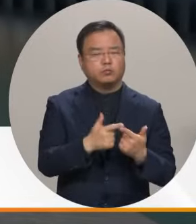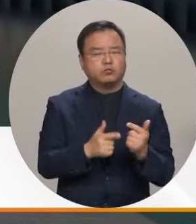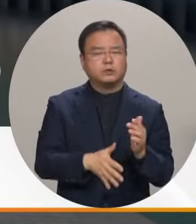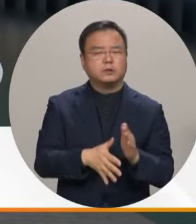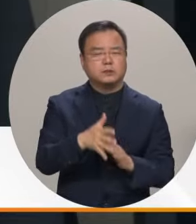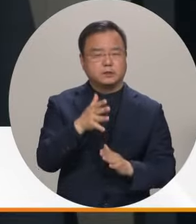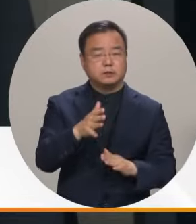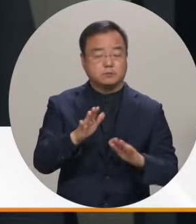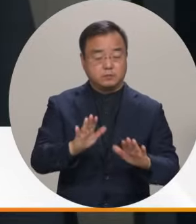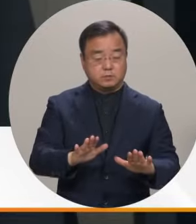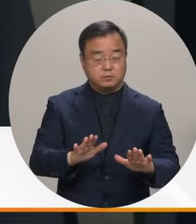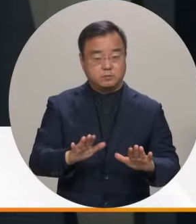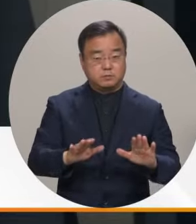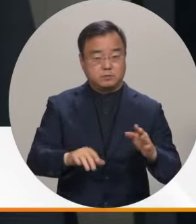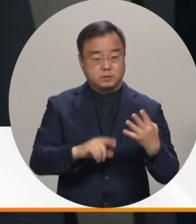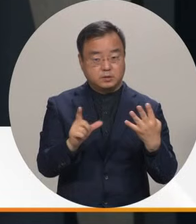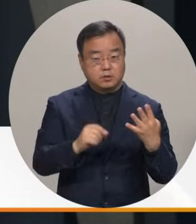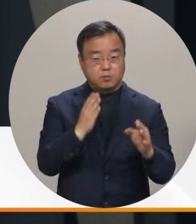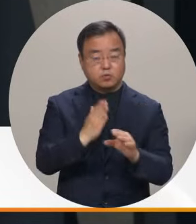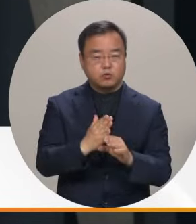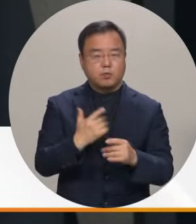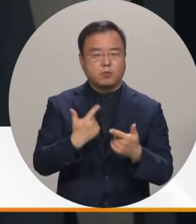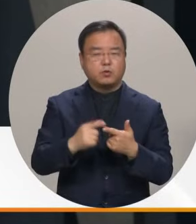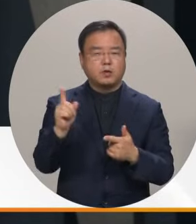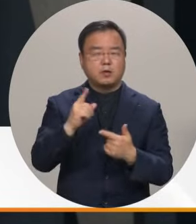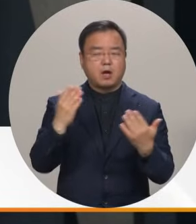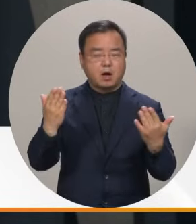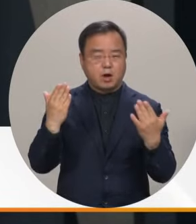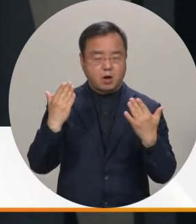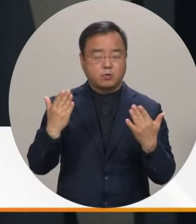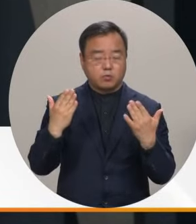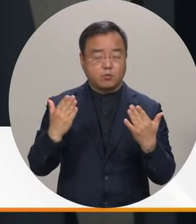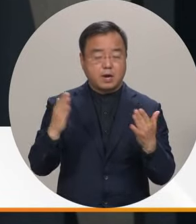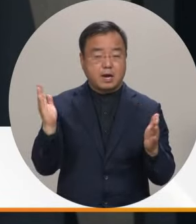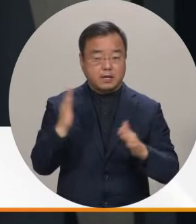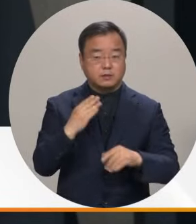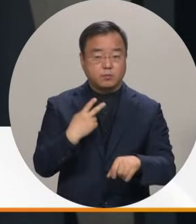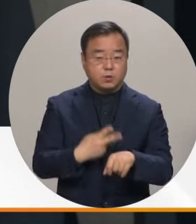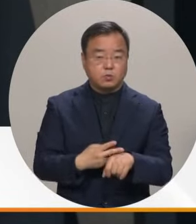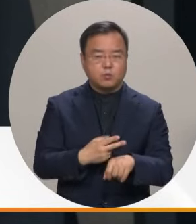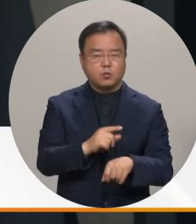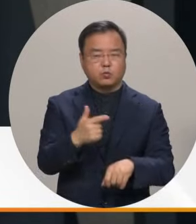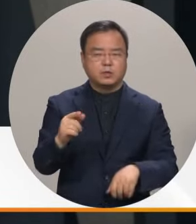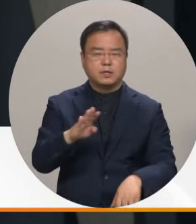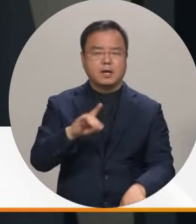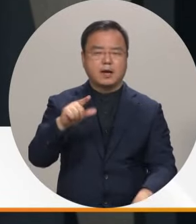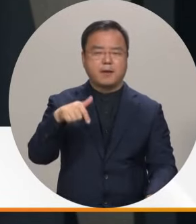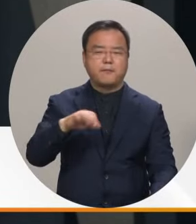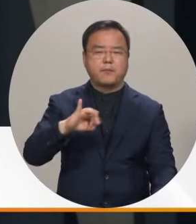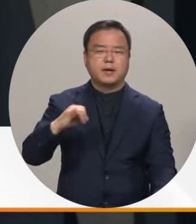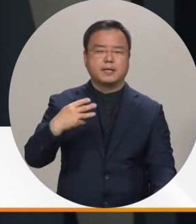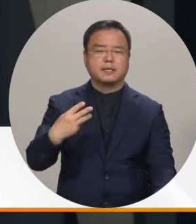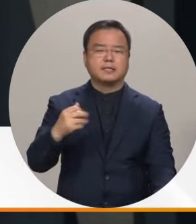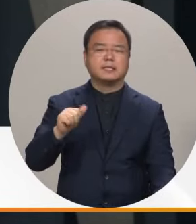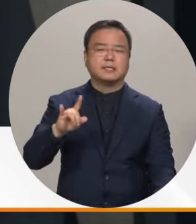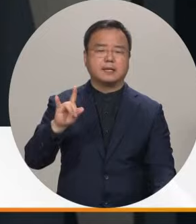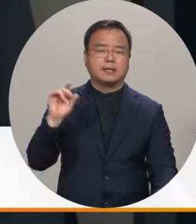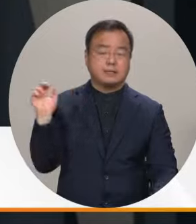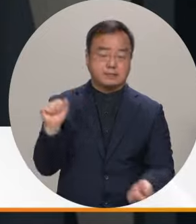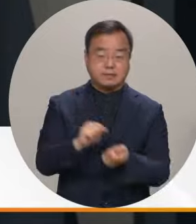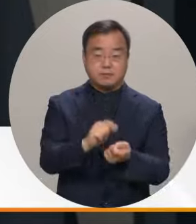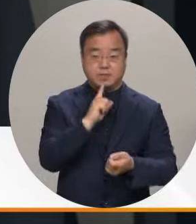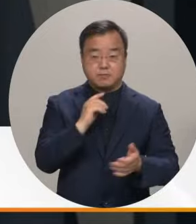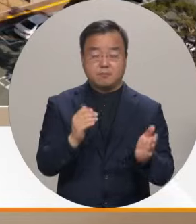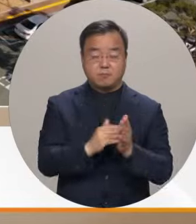이달 중순 부산의 한 학교에서 학생과 교직원 수십여명이 일회에 감염된 것으로 확인됐습니다 백일해는